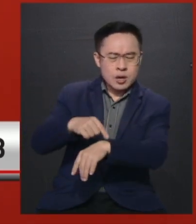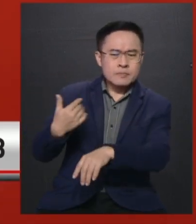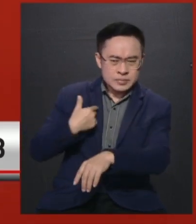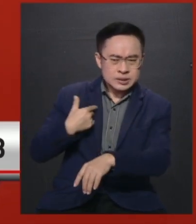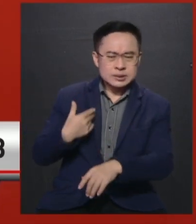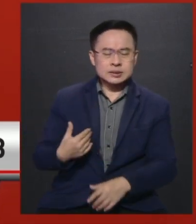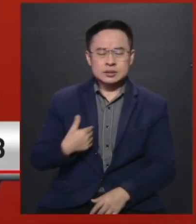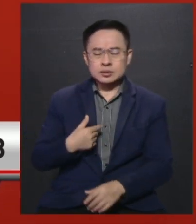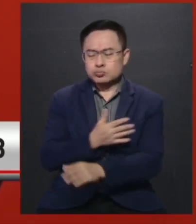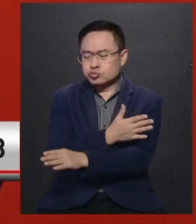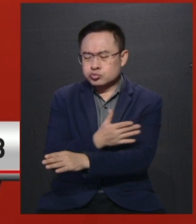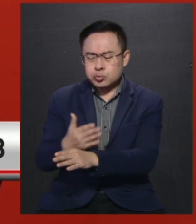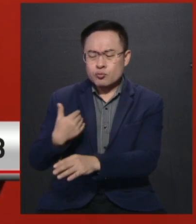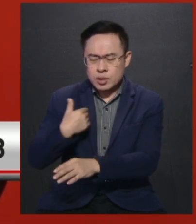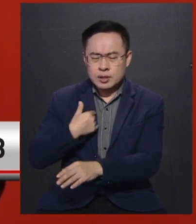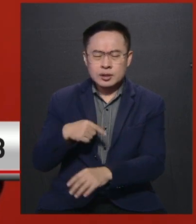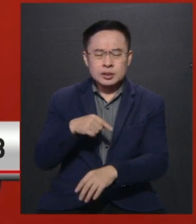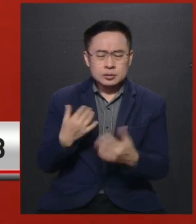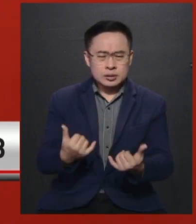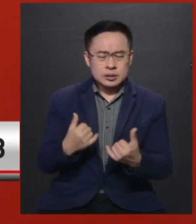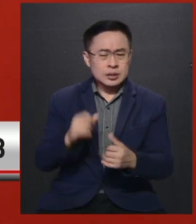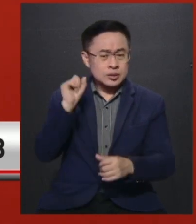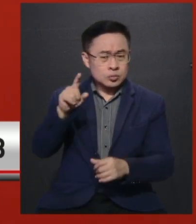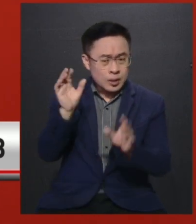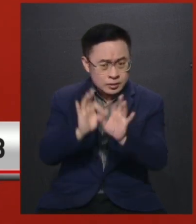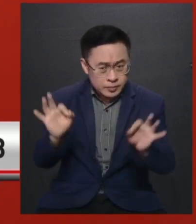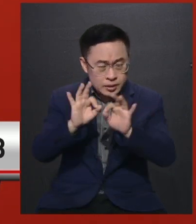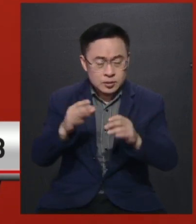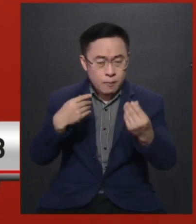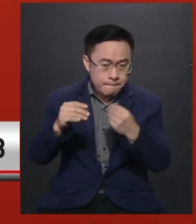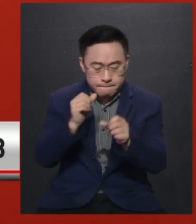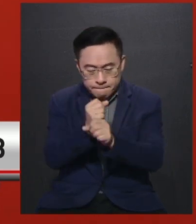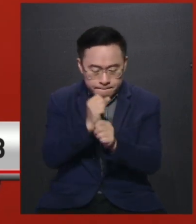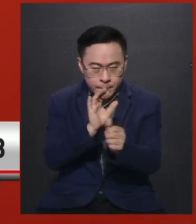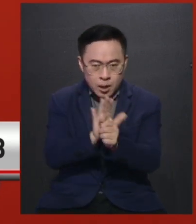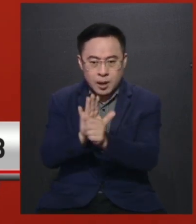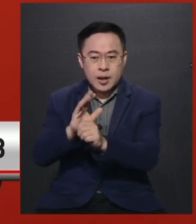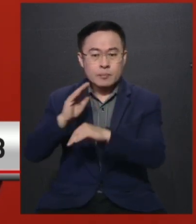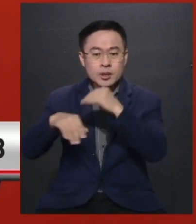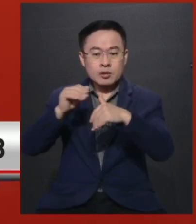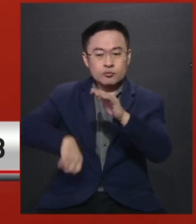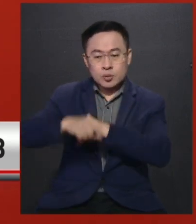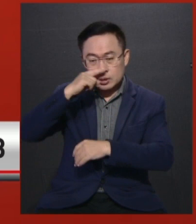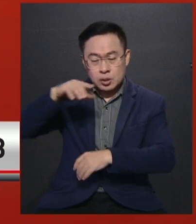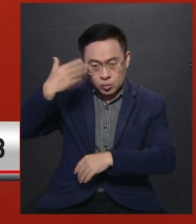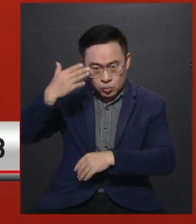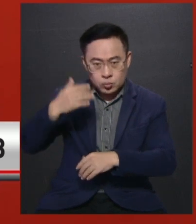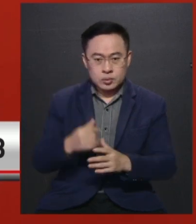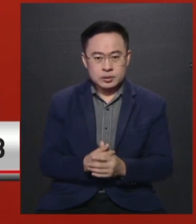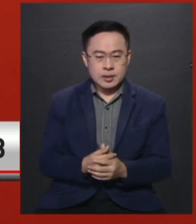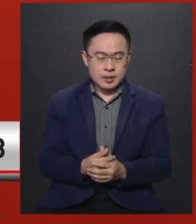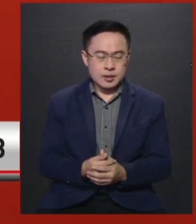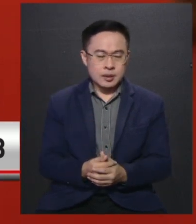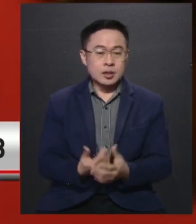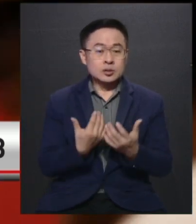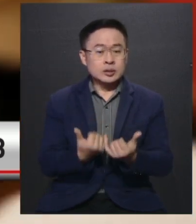ชิดแต่อย่างใดค่ะซึ่งภารกิจด่วนแล้วก็สำคัญในตอนนี้เนี่ยคือการประคับประคองแล้วก็ทำยังไงให้ฟุตบอลไทยของเราเนี่ยเดินหน้าต่อไปได้ตอน